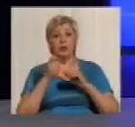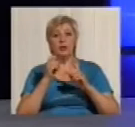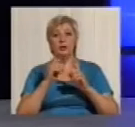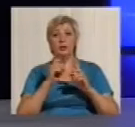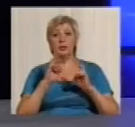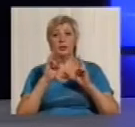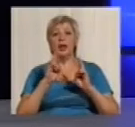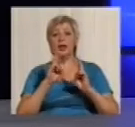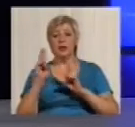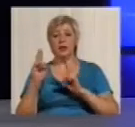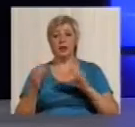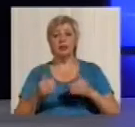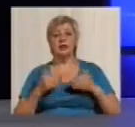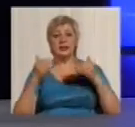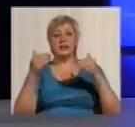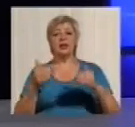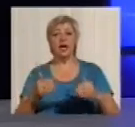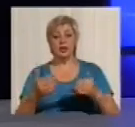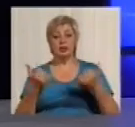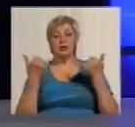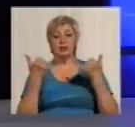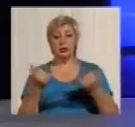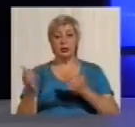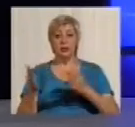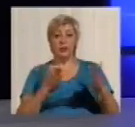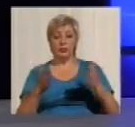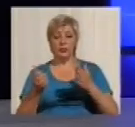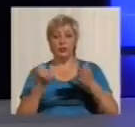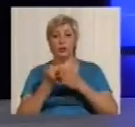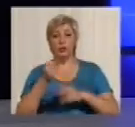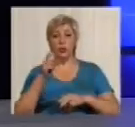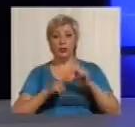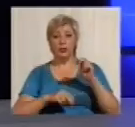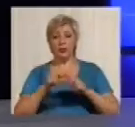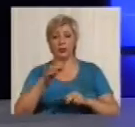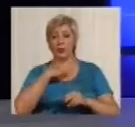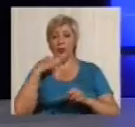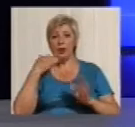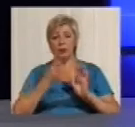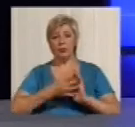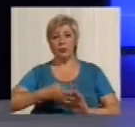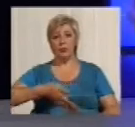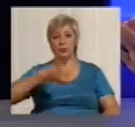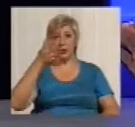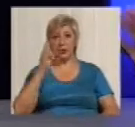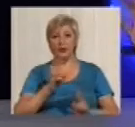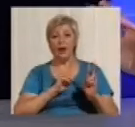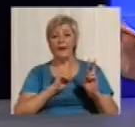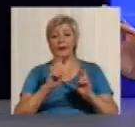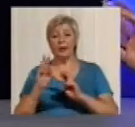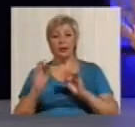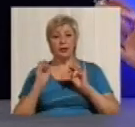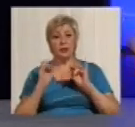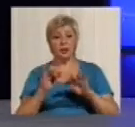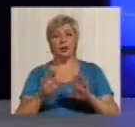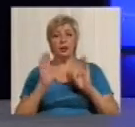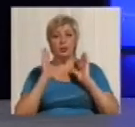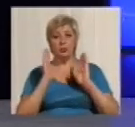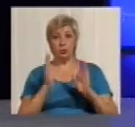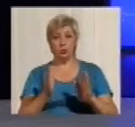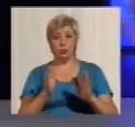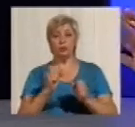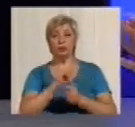якій стадії нині підготовка до будівництва багатоповерхівки. Які дії